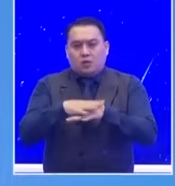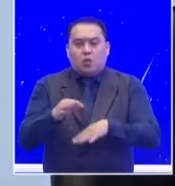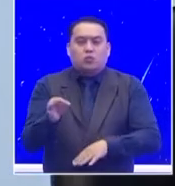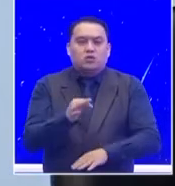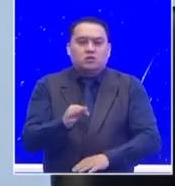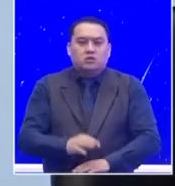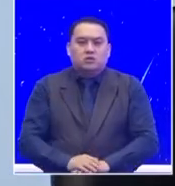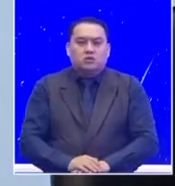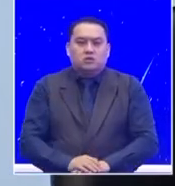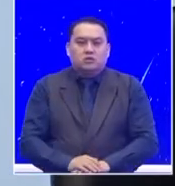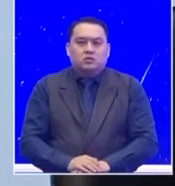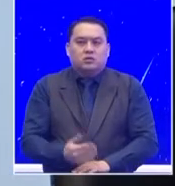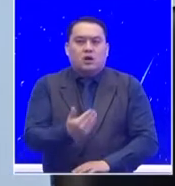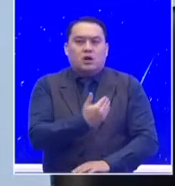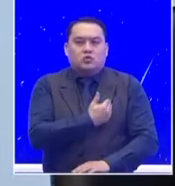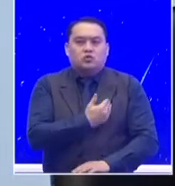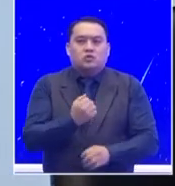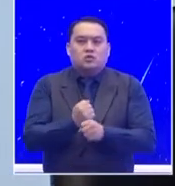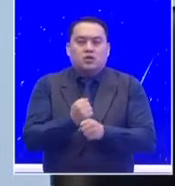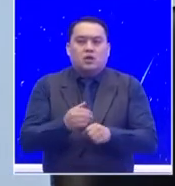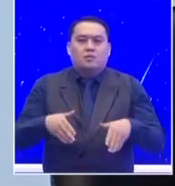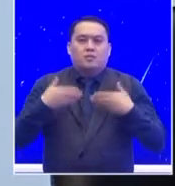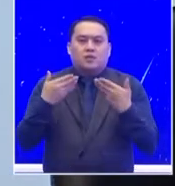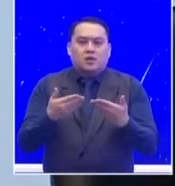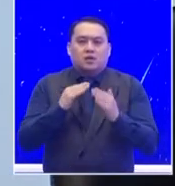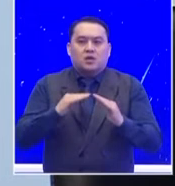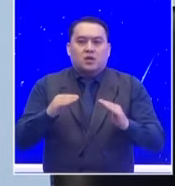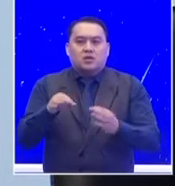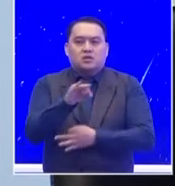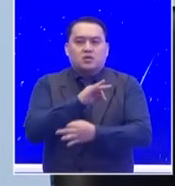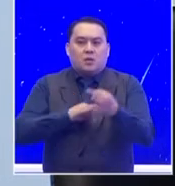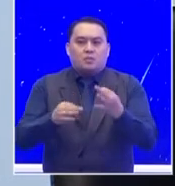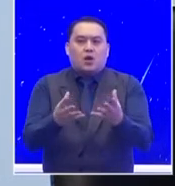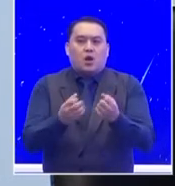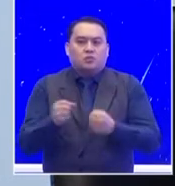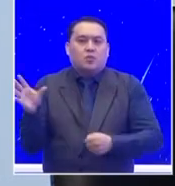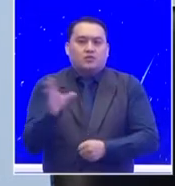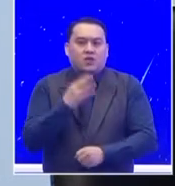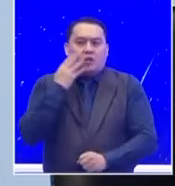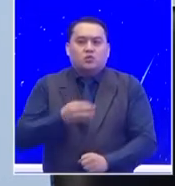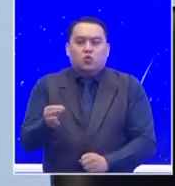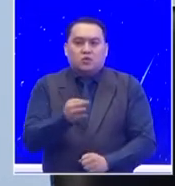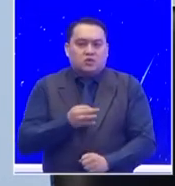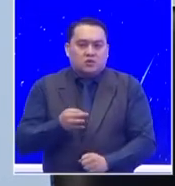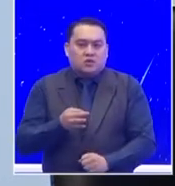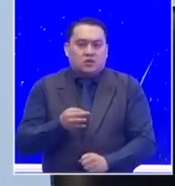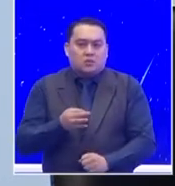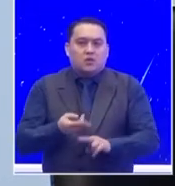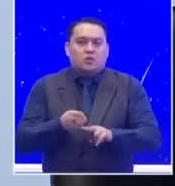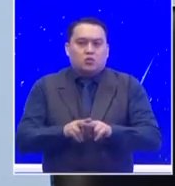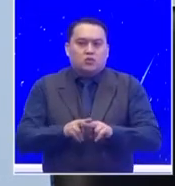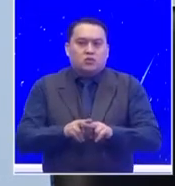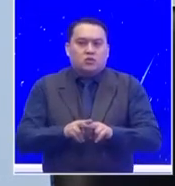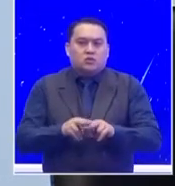области. Хотелось бы сделать предложение, чтобы дети-сироты по Алматинской области получали по всей Алматинской области. Потому что так